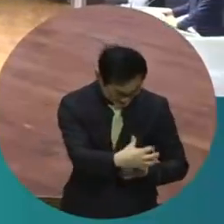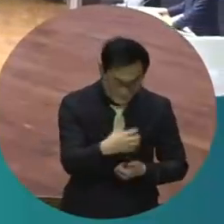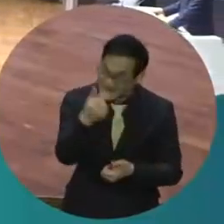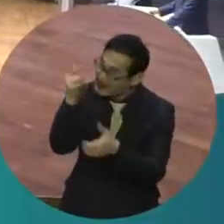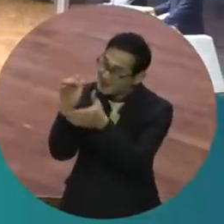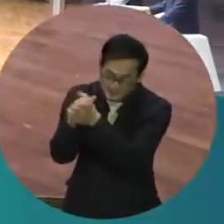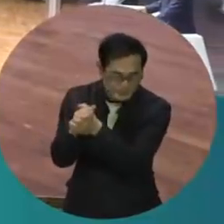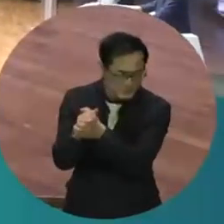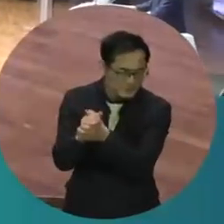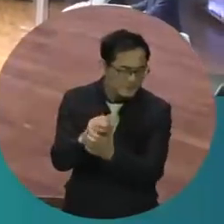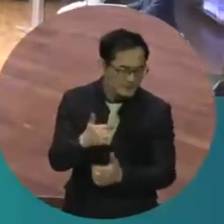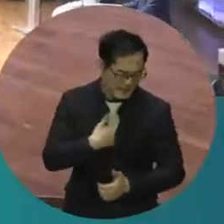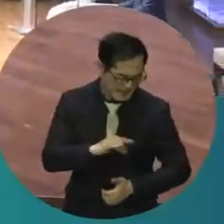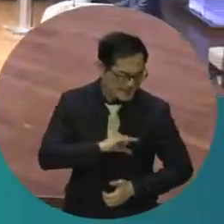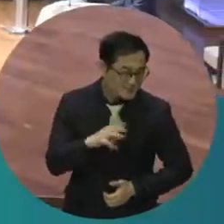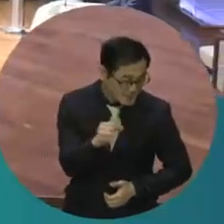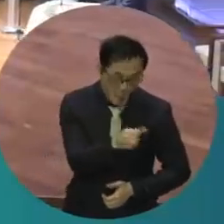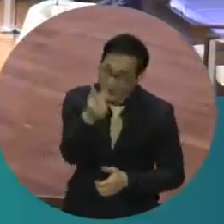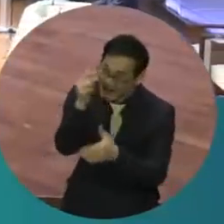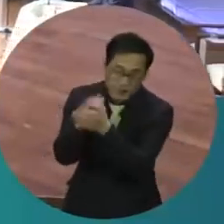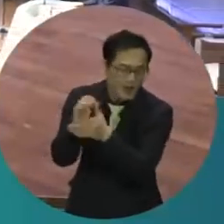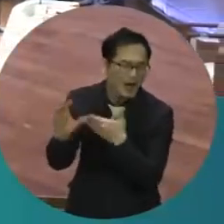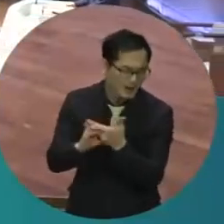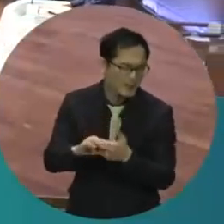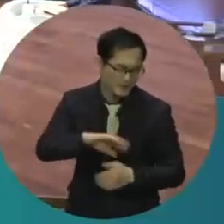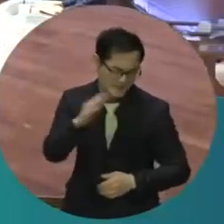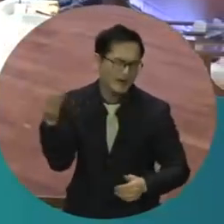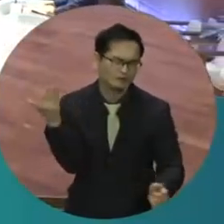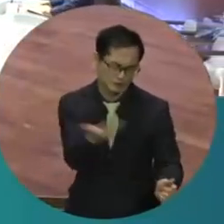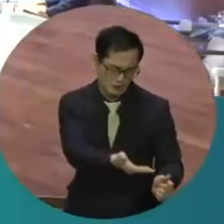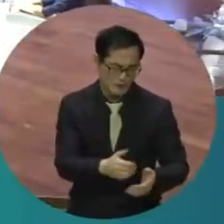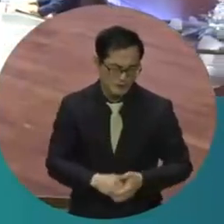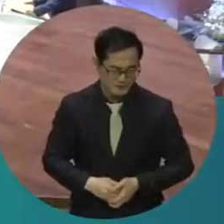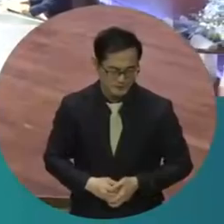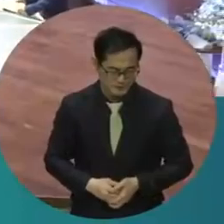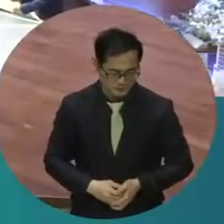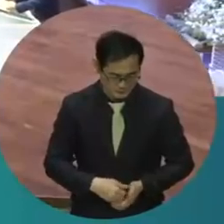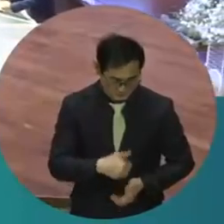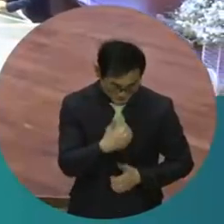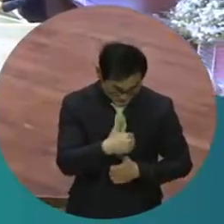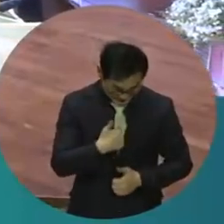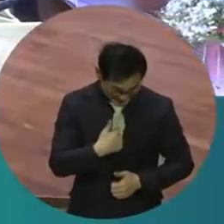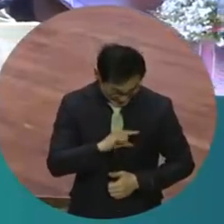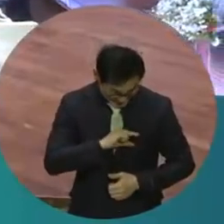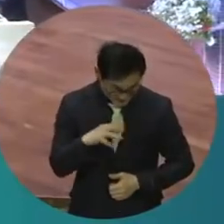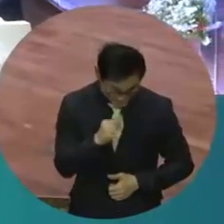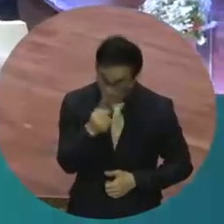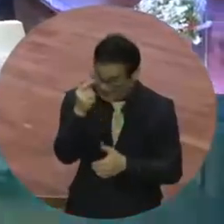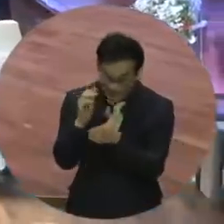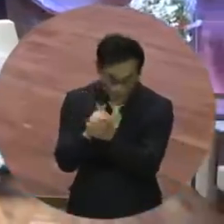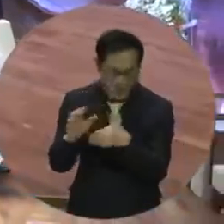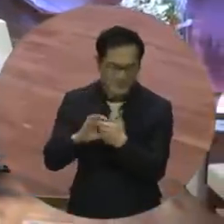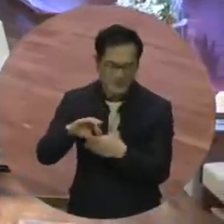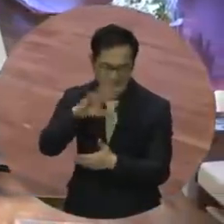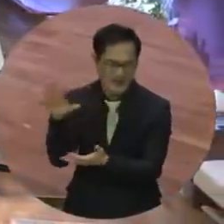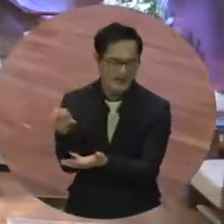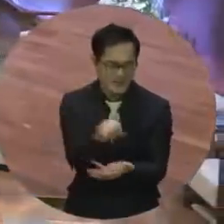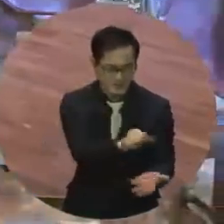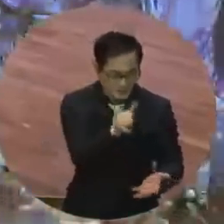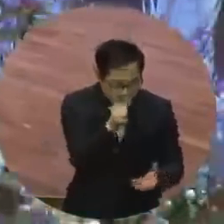너희가 내 이름으로 아무것도 구하지 아니하였으나 구하라. 그리하면 받으리니 너희 기쁨이 충만하리라.